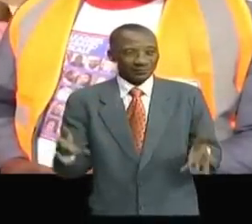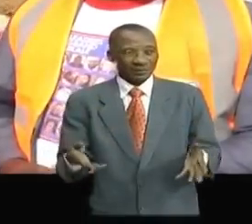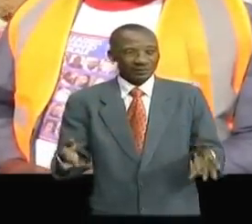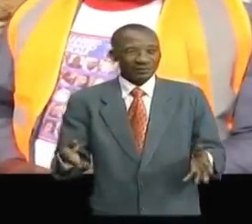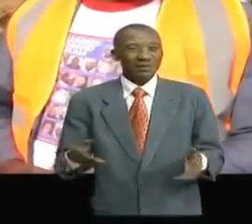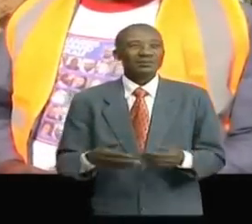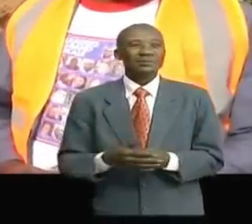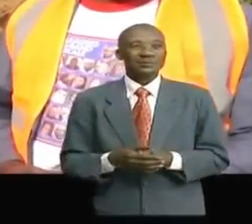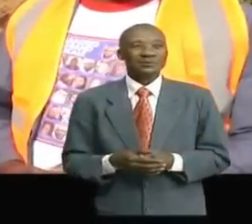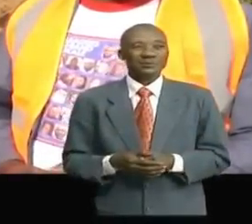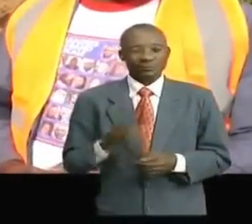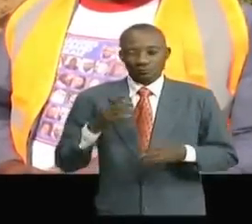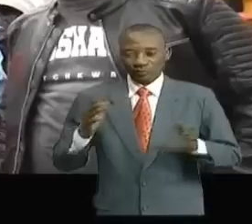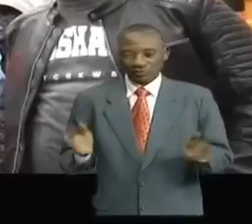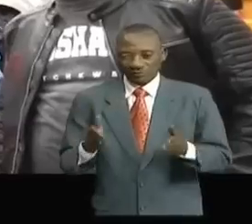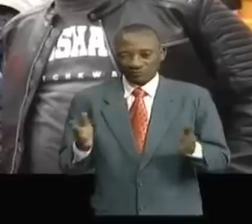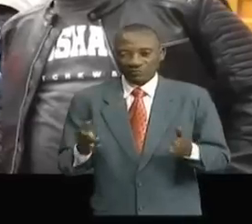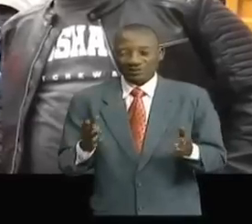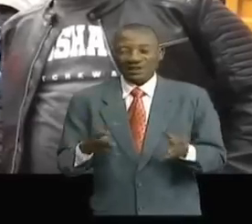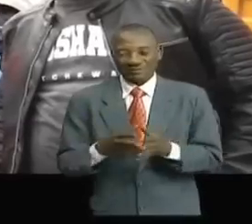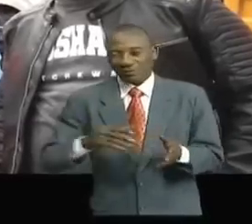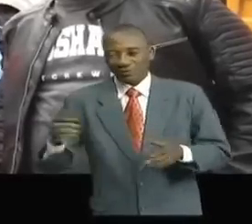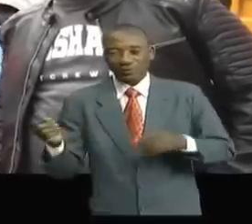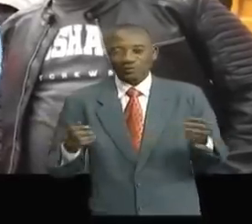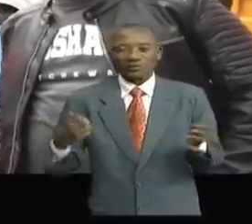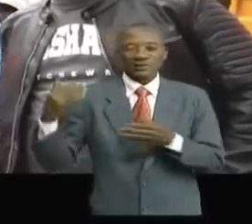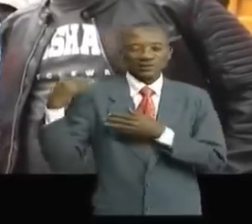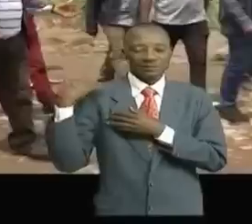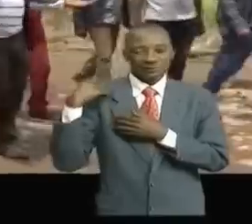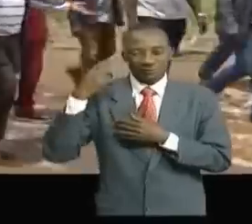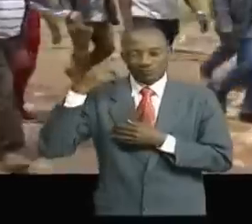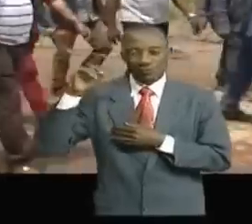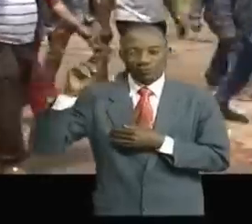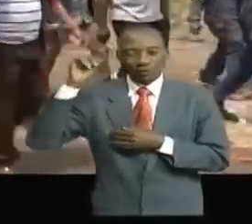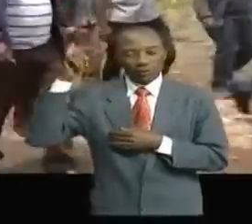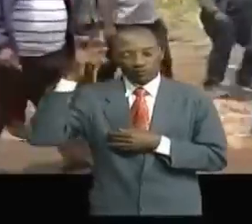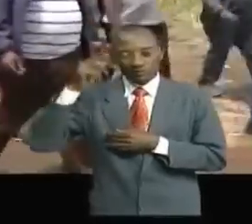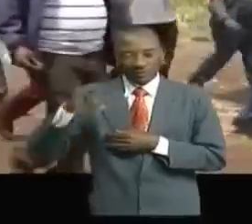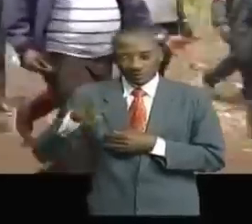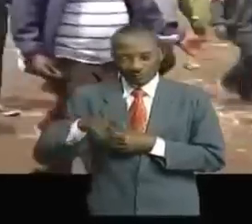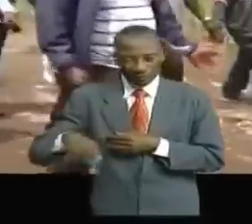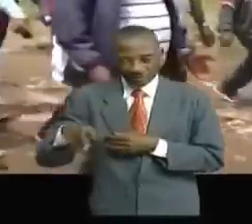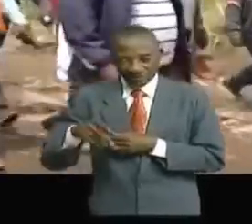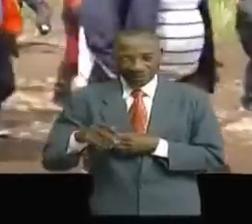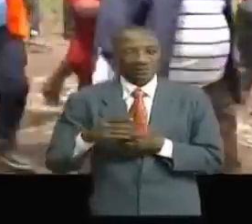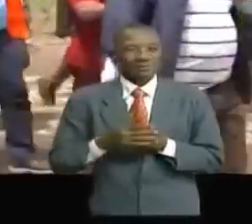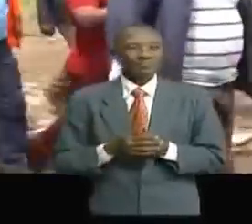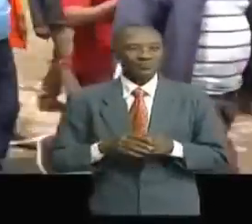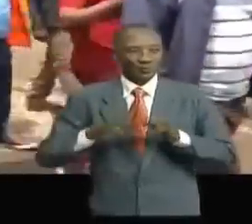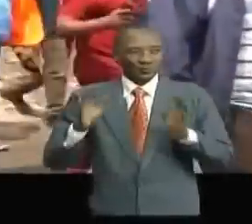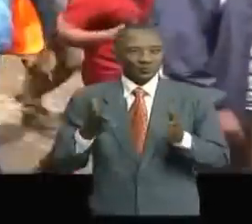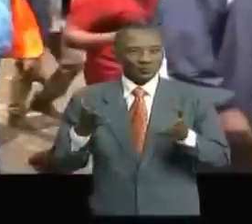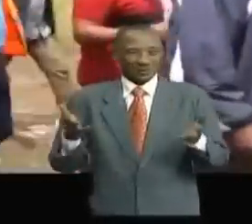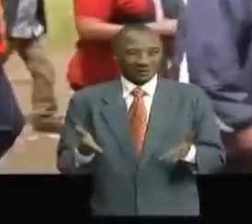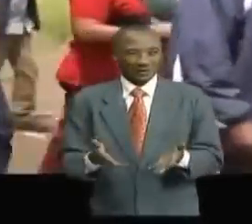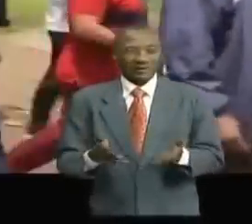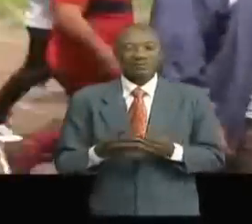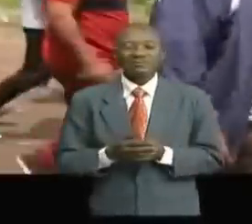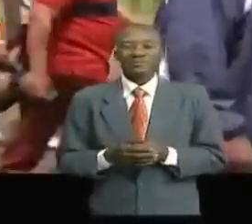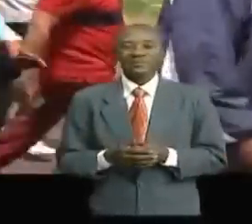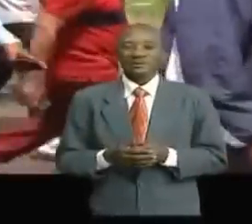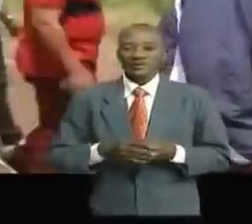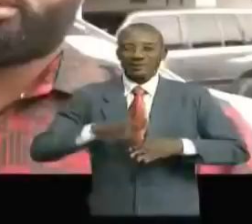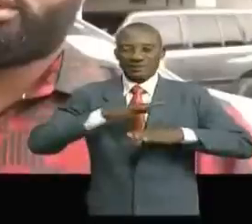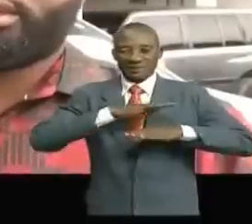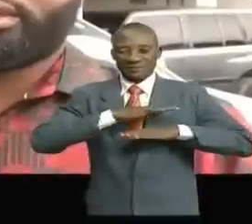côté, le chef de division provinciale des travaux publics au Nord Kivu, l'ingénieur Serge Samvoura, s'est qualifié comme aide